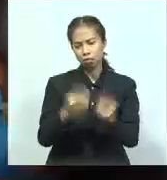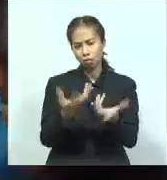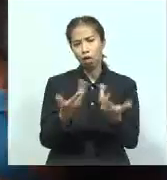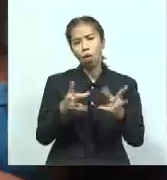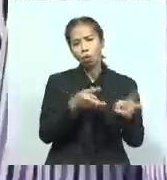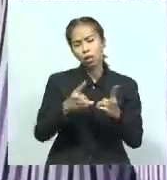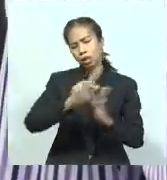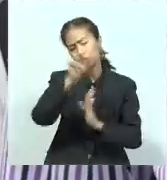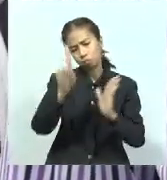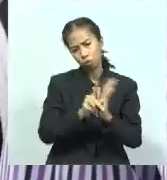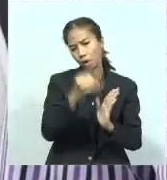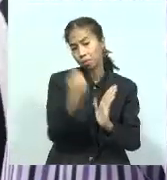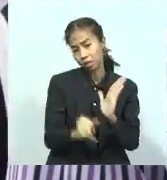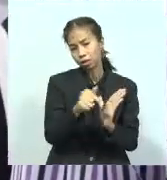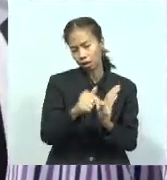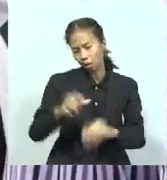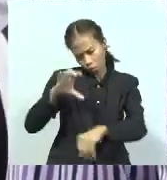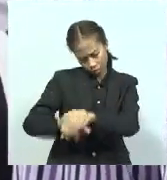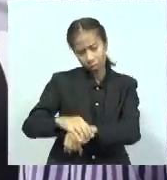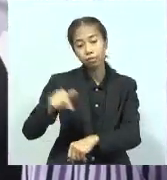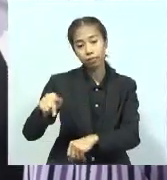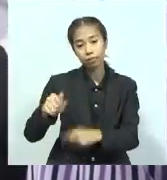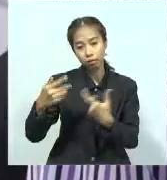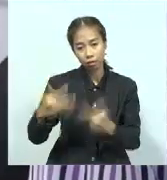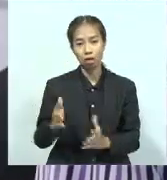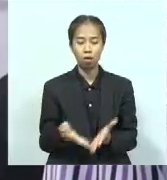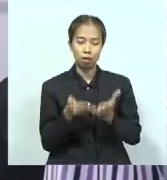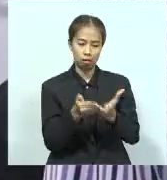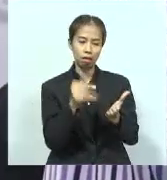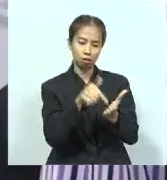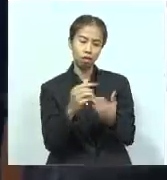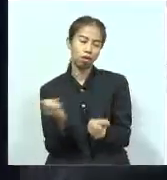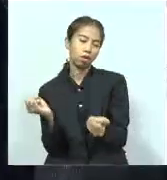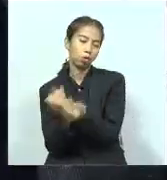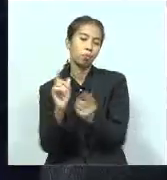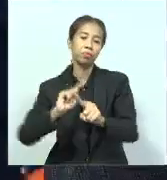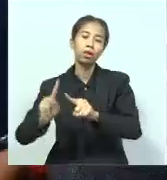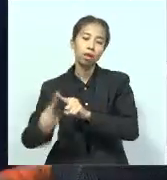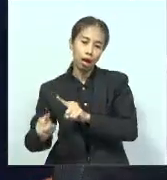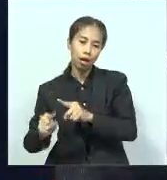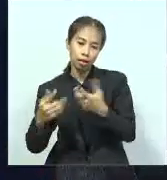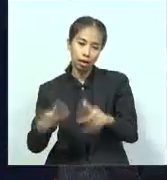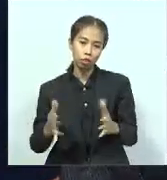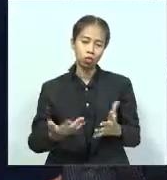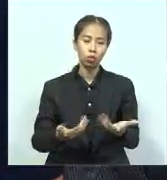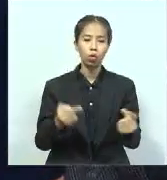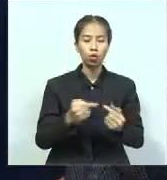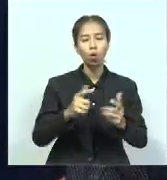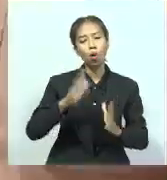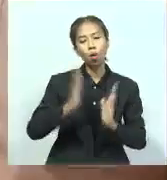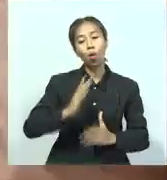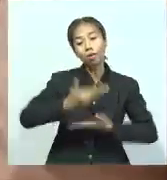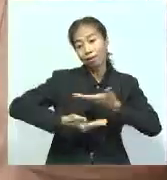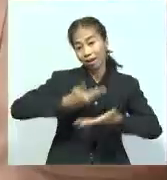มายอย่างจริงจังและจัดเก็บข้อมูลเรือประมงที่ได้รับผลกระทบรวมถึงแพปลาและแม่ค้าร